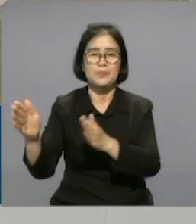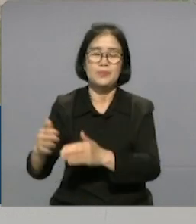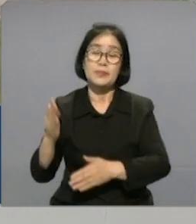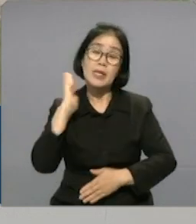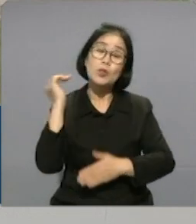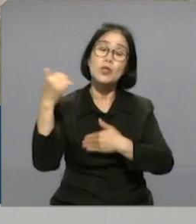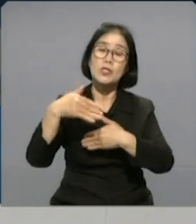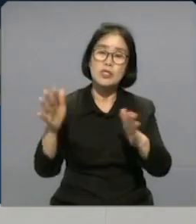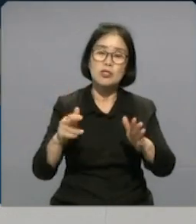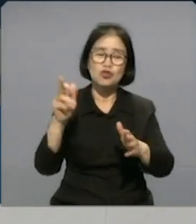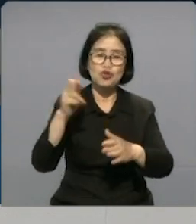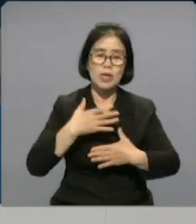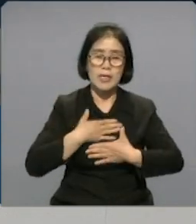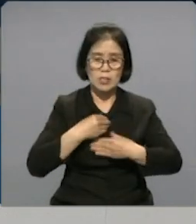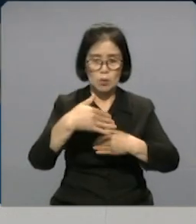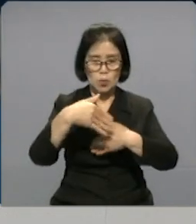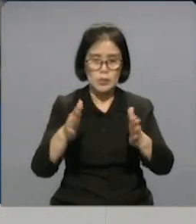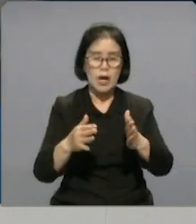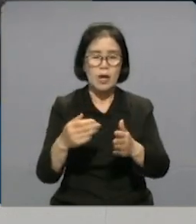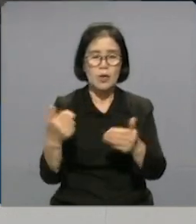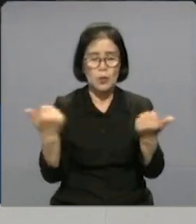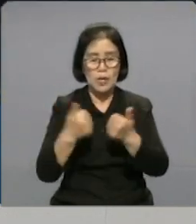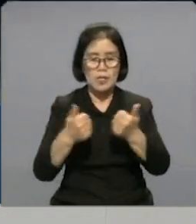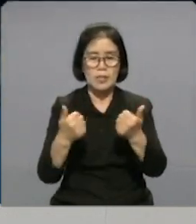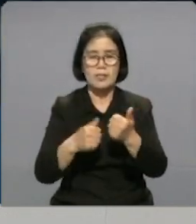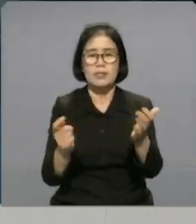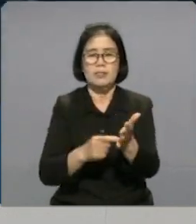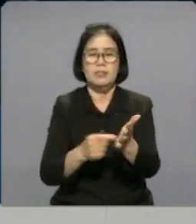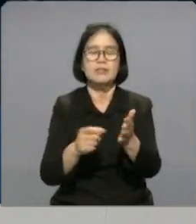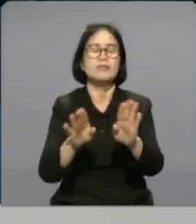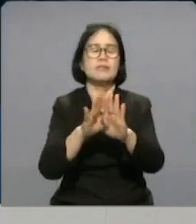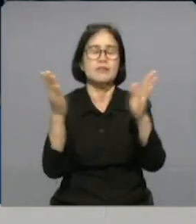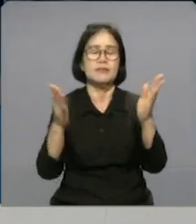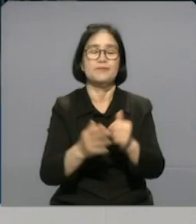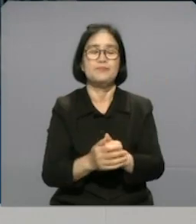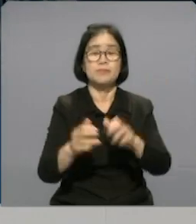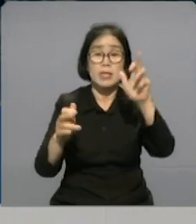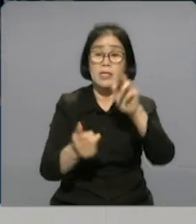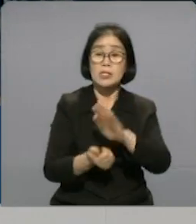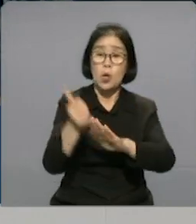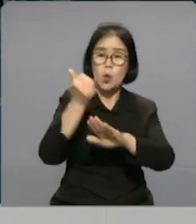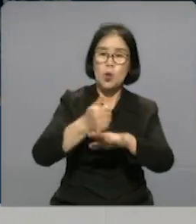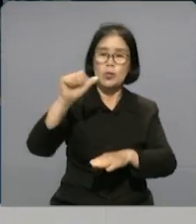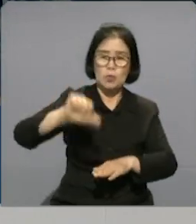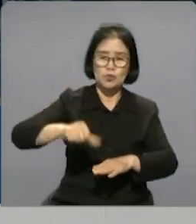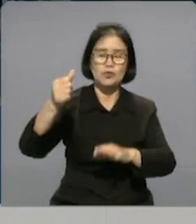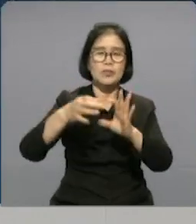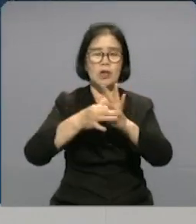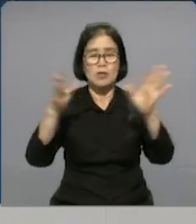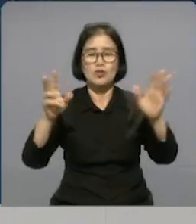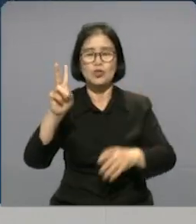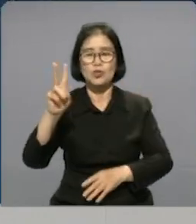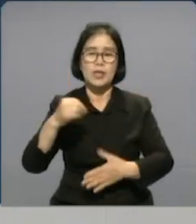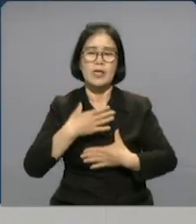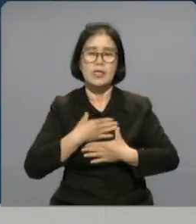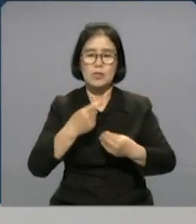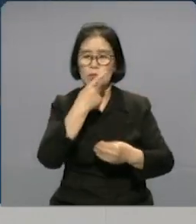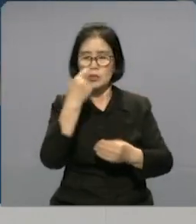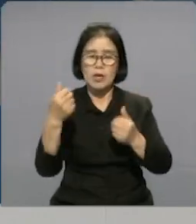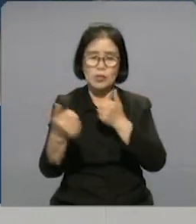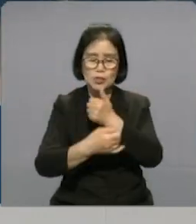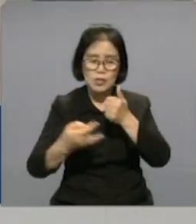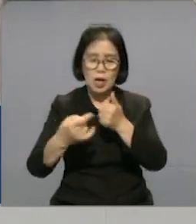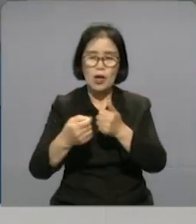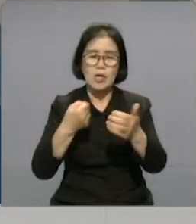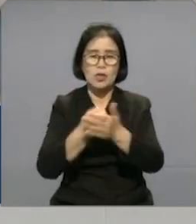대통령 실은 국가안전보장회의 nsc를 긴급 개최했습니다 발사 성공 여부와는 무관하게 유엔 안전 보장이사회